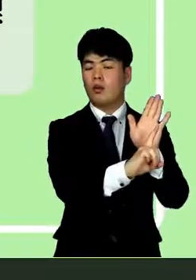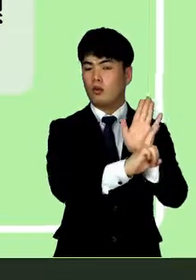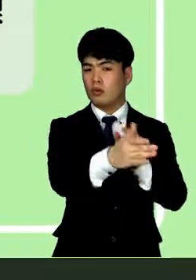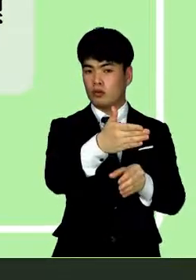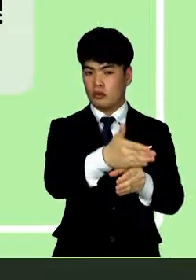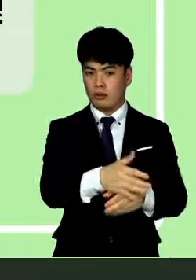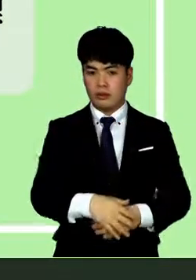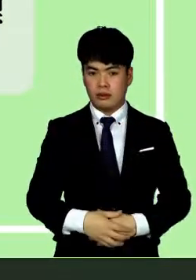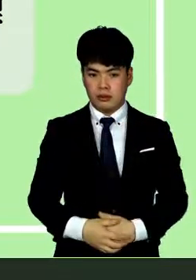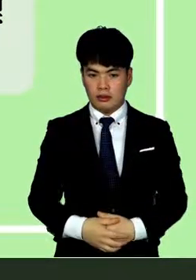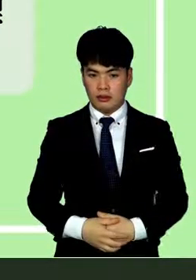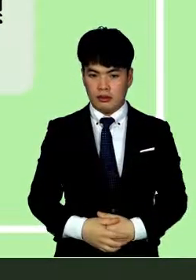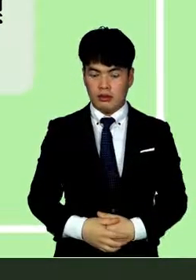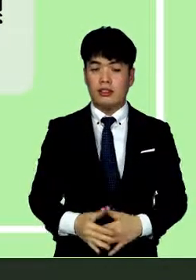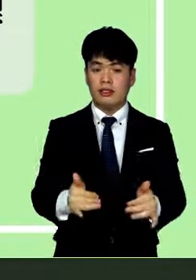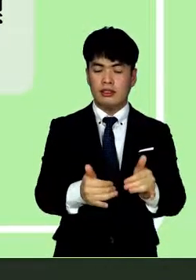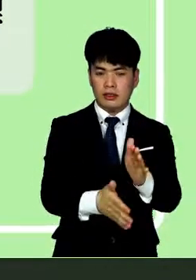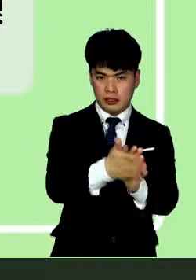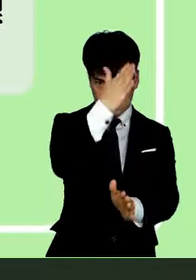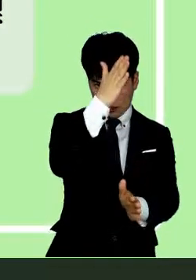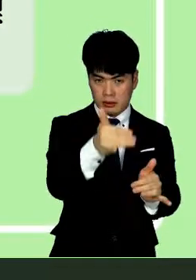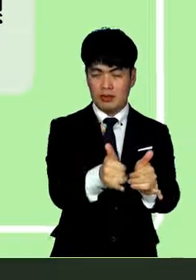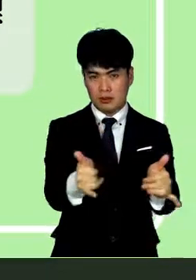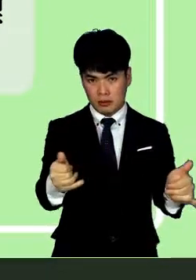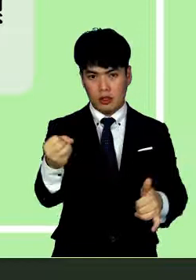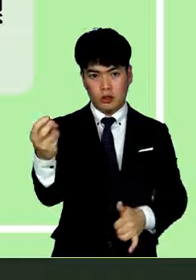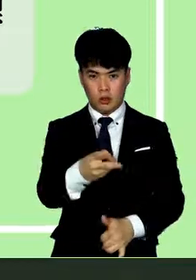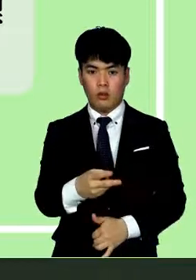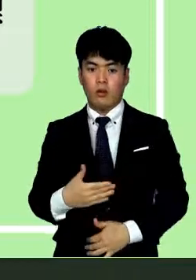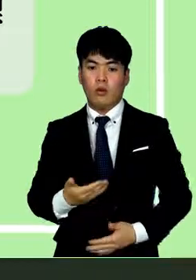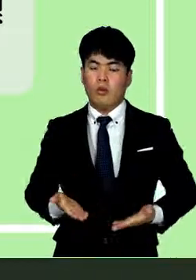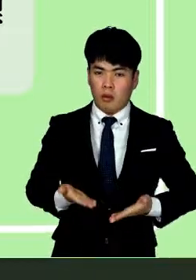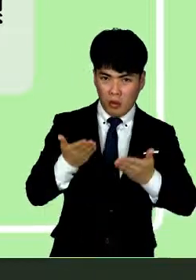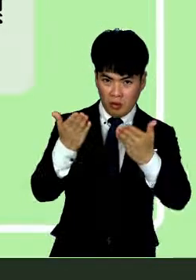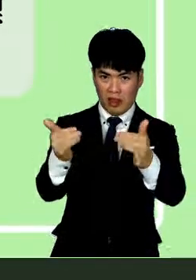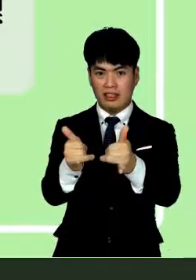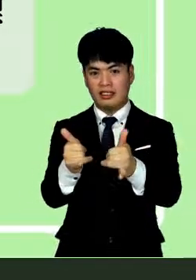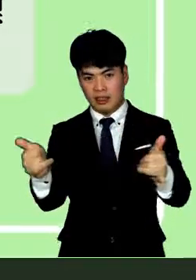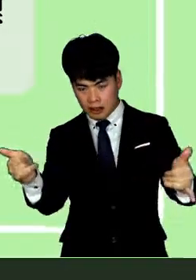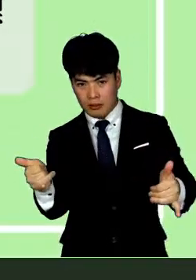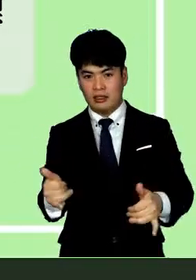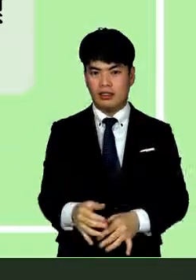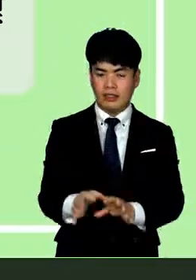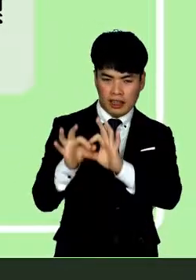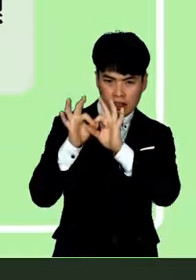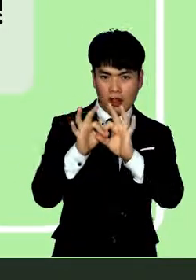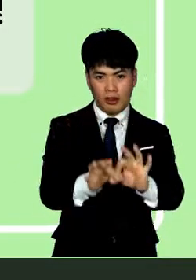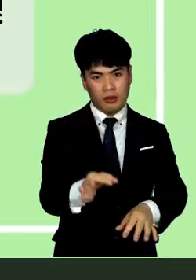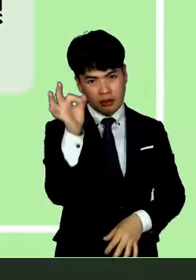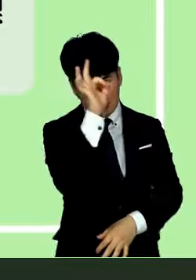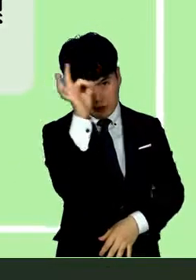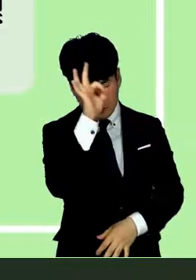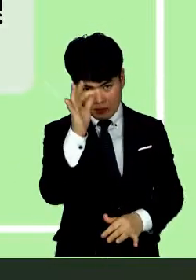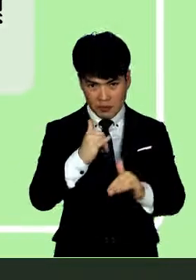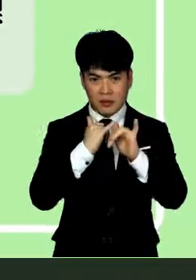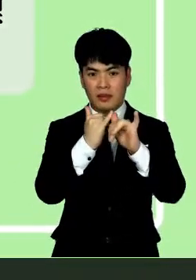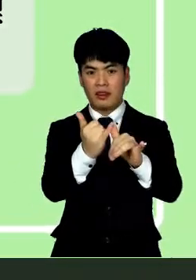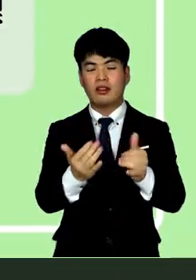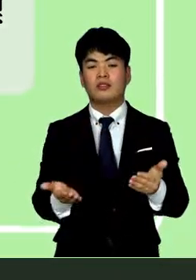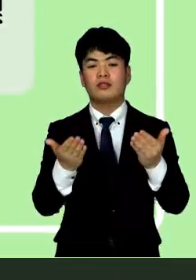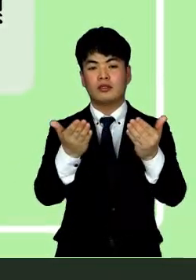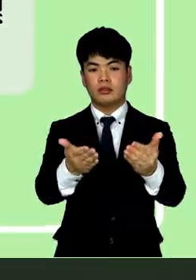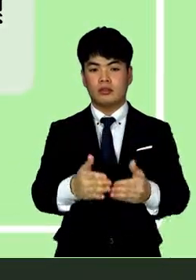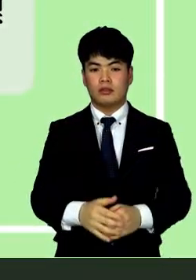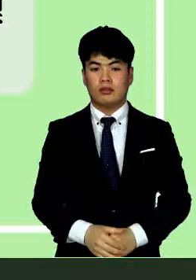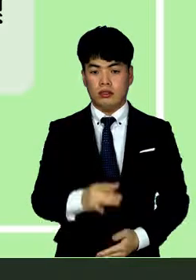지역사회 발전에 기여한 시민과 지역주민을 위해 묵묵히 봉사한 시민을 매년 선정해 시상하고 있는데요. 후보 자격은